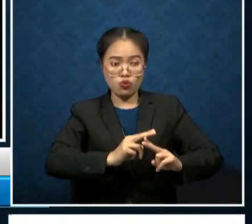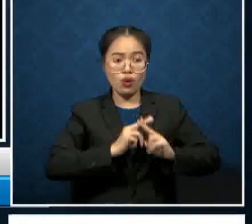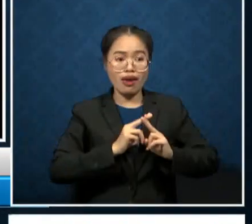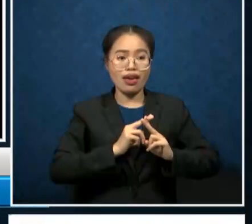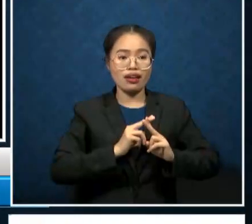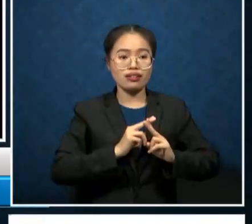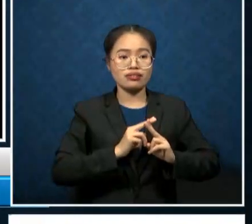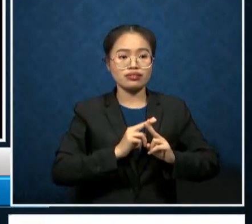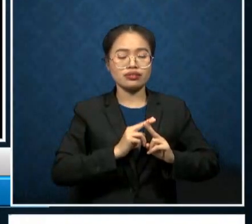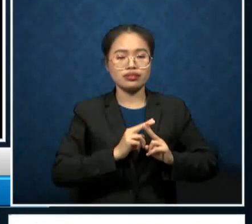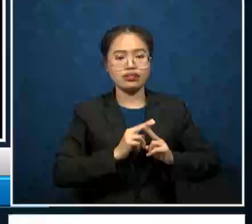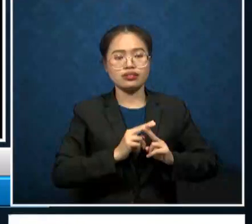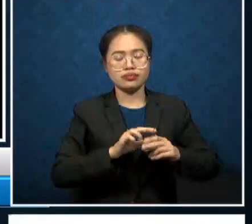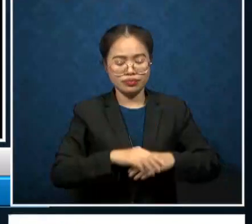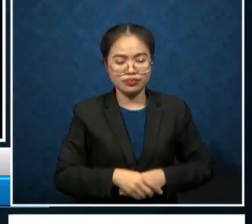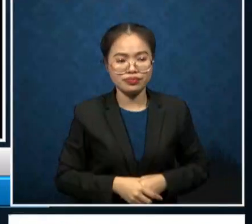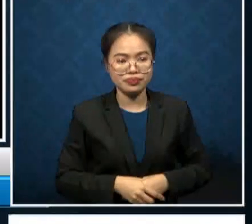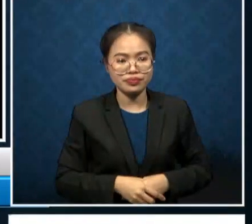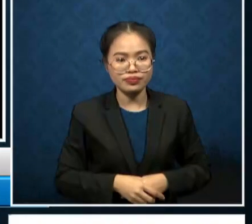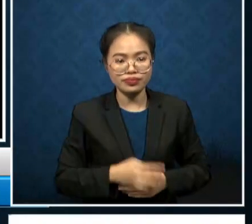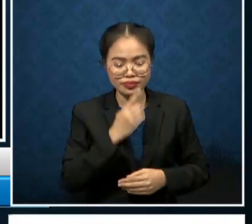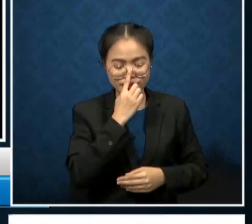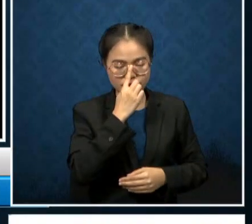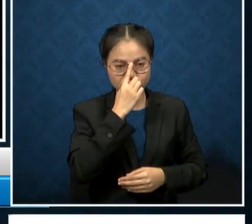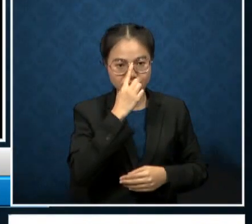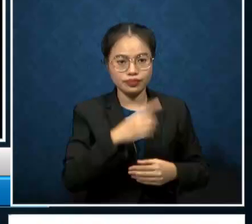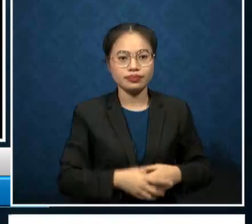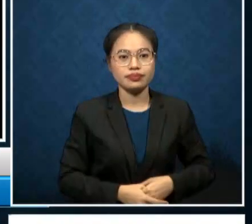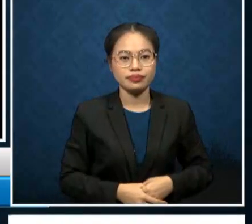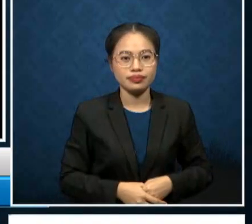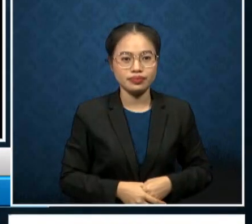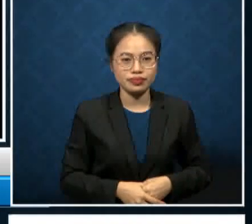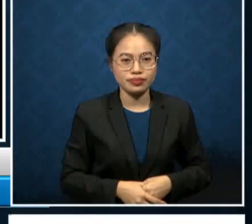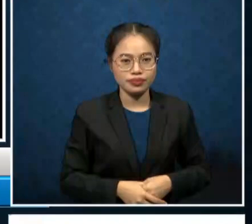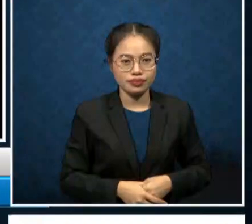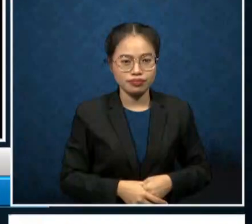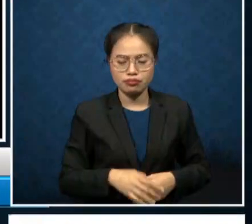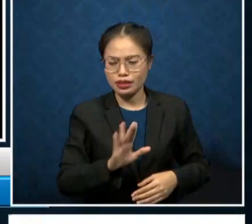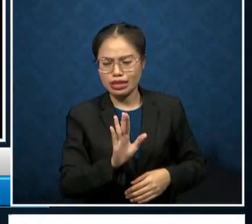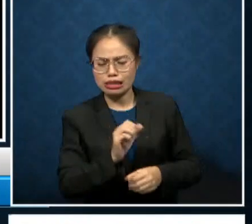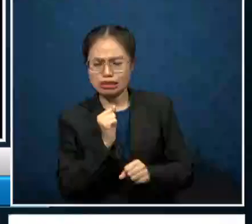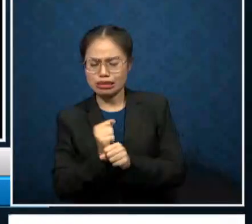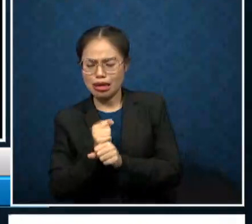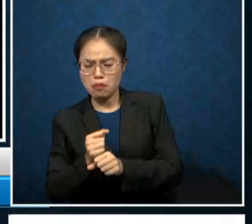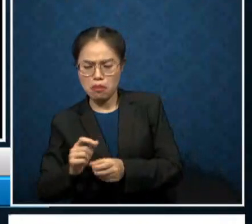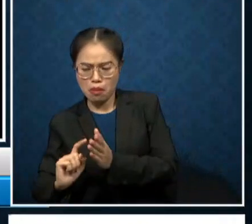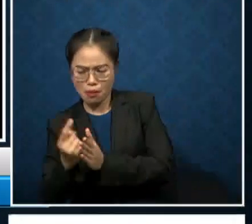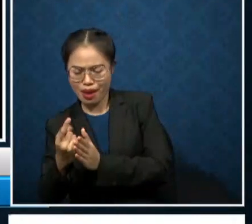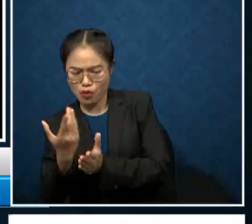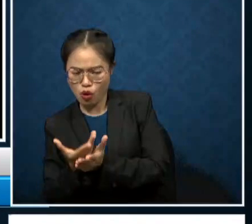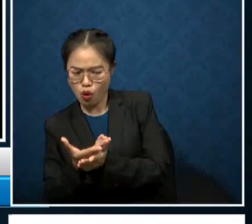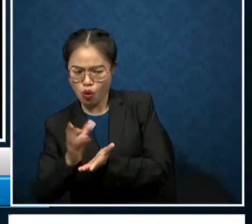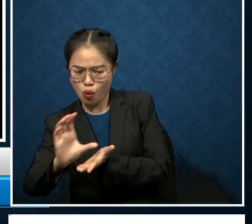ศึกษาไม่ใช่แปลงที่เกิดขึ้นเพียงเพื่อพฤติกรรมเฉพาะกิจหรือกิจกรรมเฉพาะ